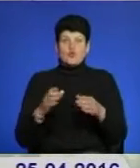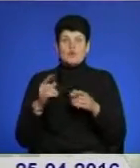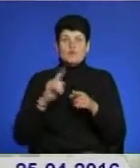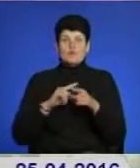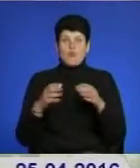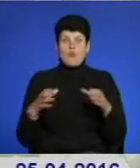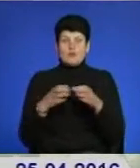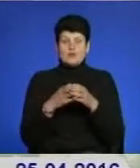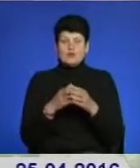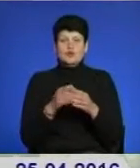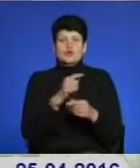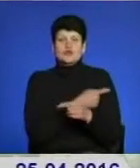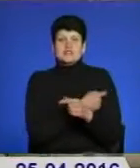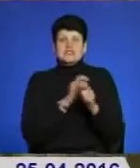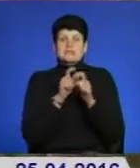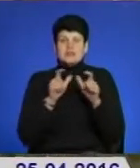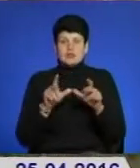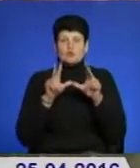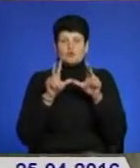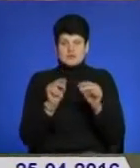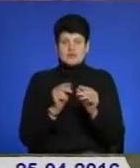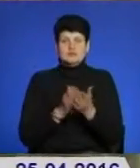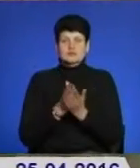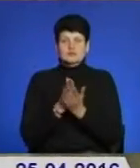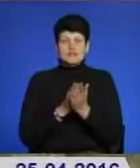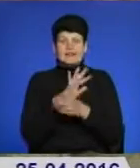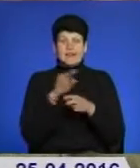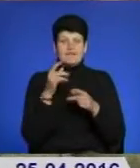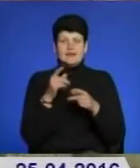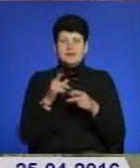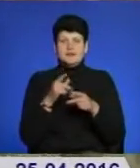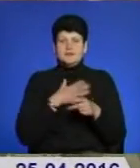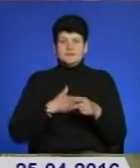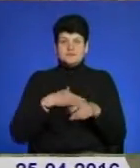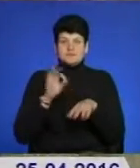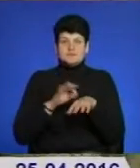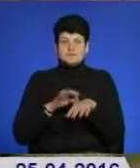пообіцяли гідно нести свою службу відтепер, не відволікаючись на надокучливий зубний біль.